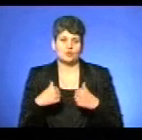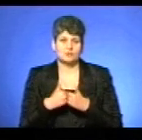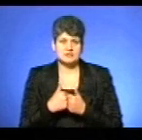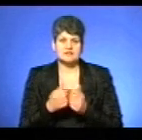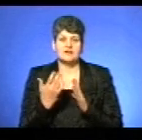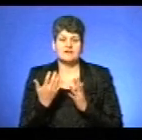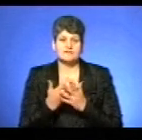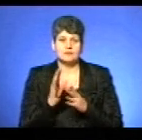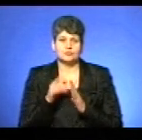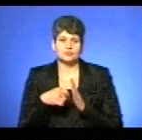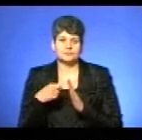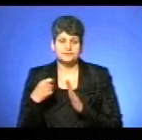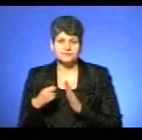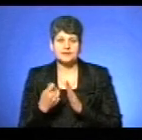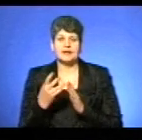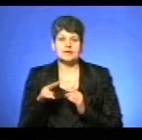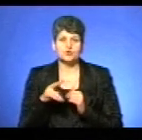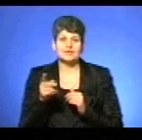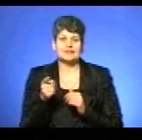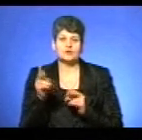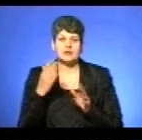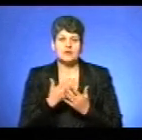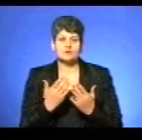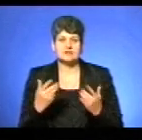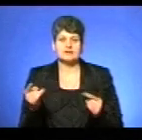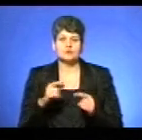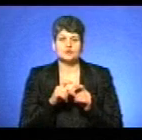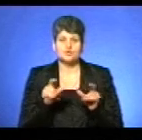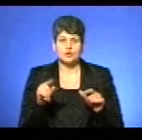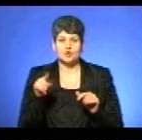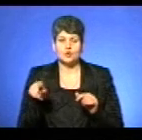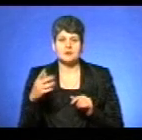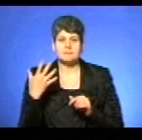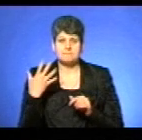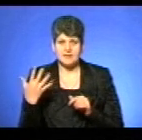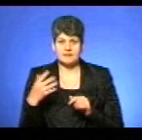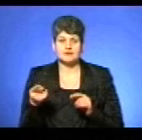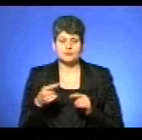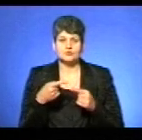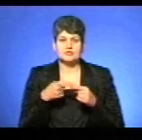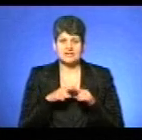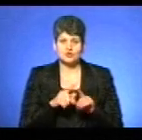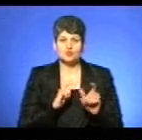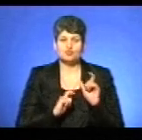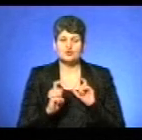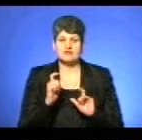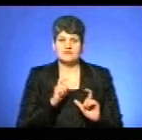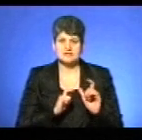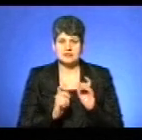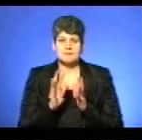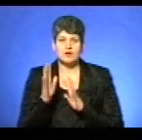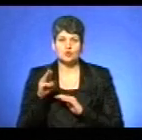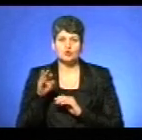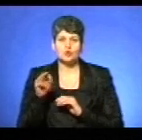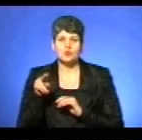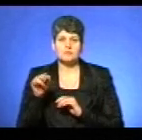зніматимуть у музеї-бібліотеці «Літературне Тернопілля», у Тернопільській школі номер 5, Тернопільському технічному університеті, у парку